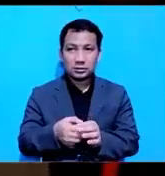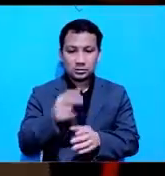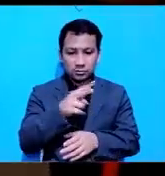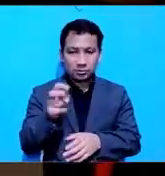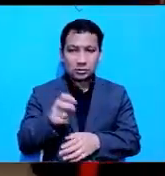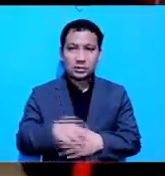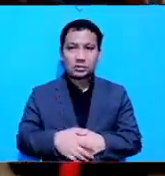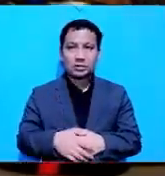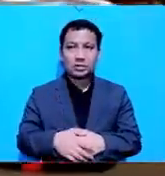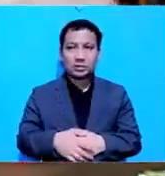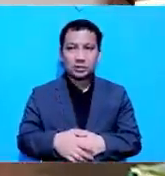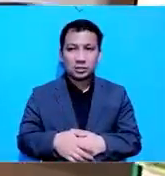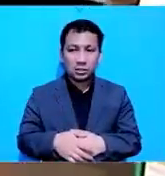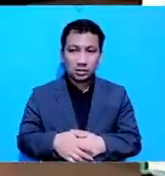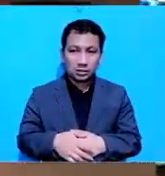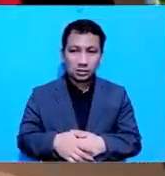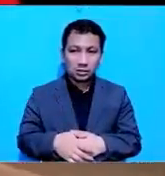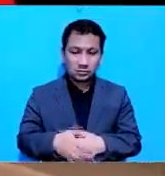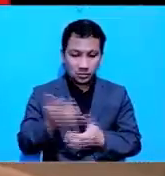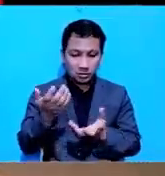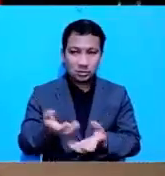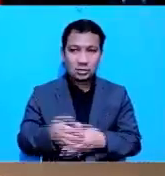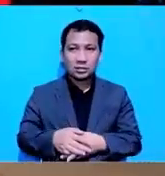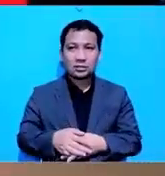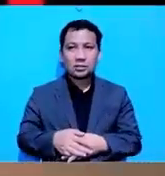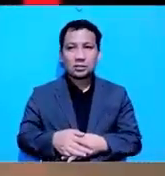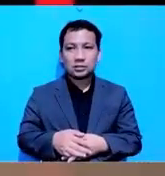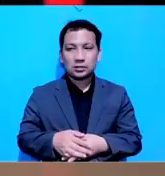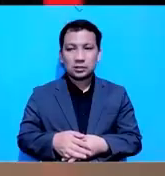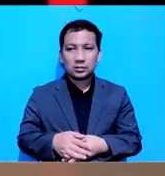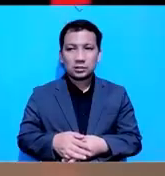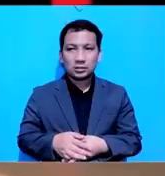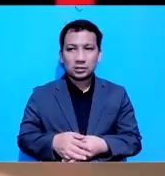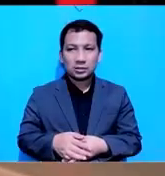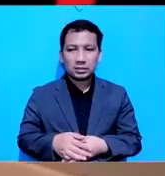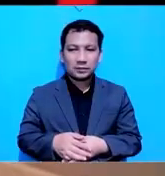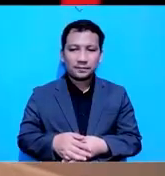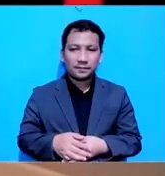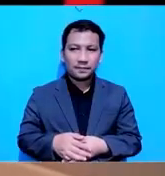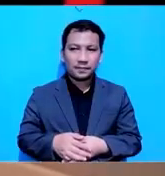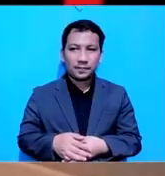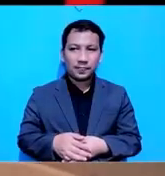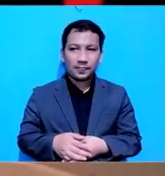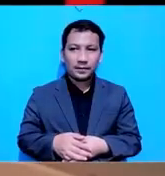may hardbound book pa akong hawak. Ma'am, timbangin na natin. Okay lang po ba? Okay, you ready na?